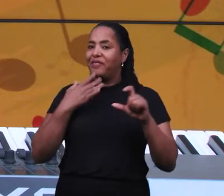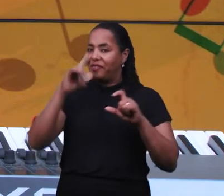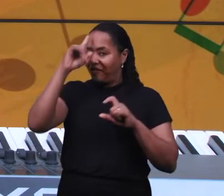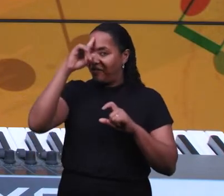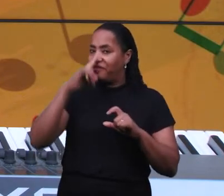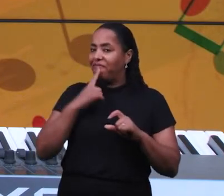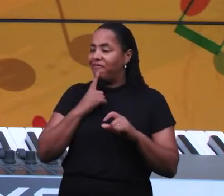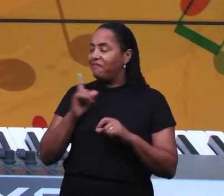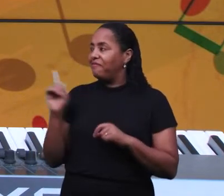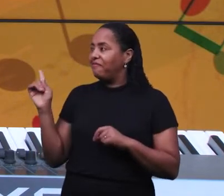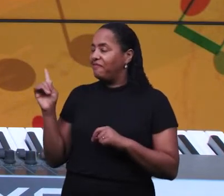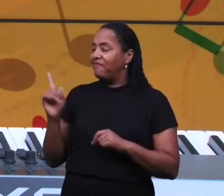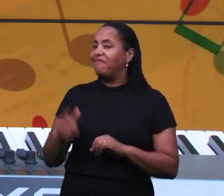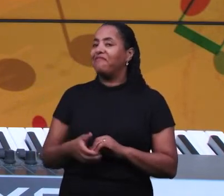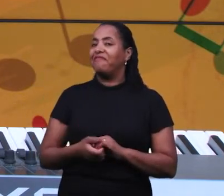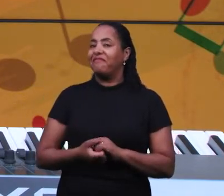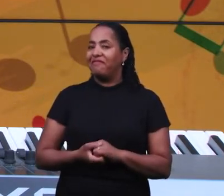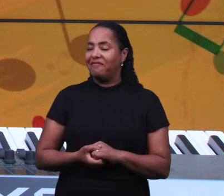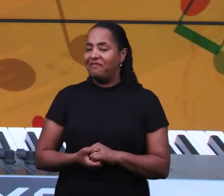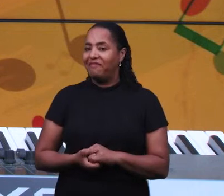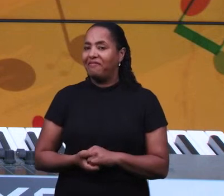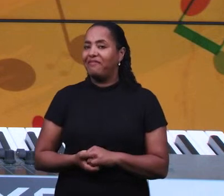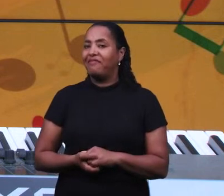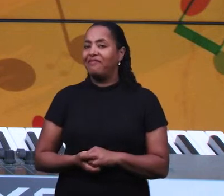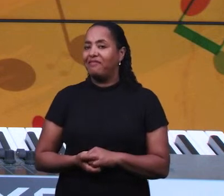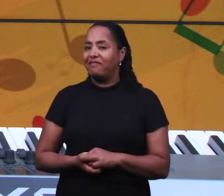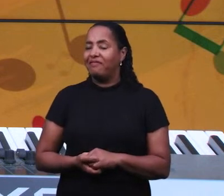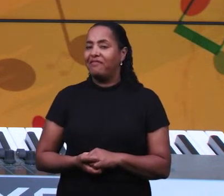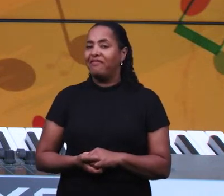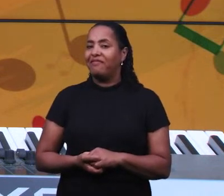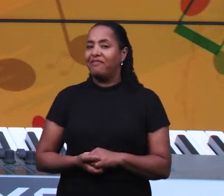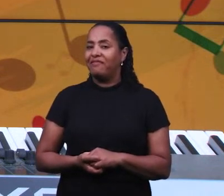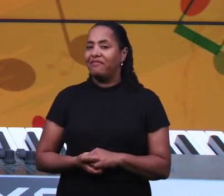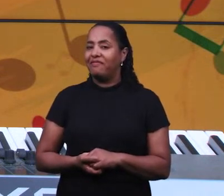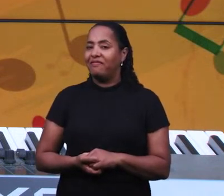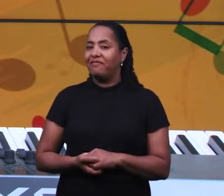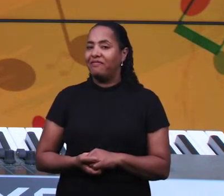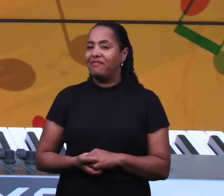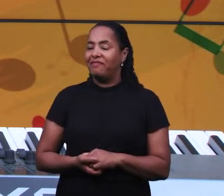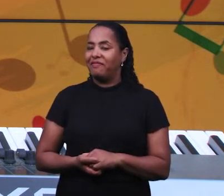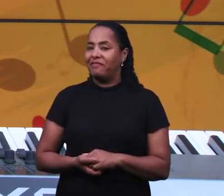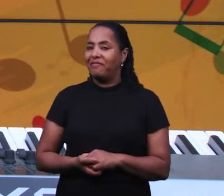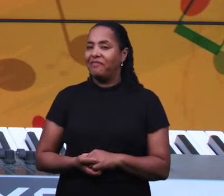la phrase jeune. lá, si, do, si,